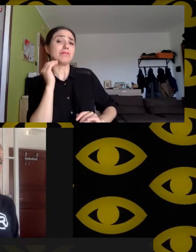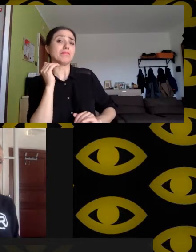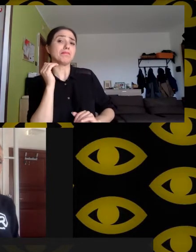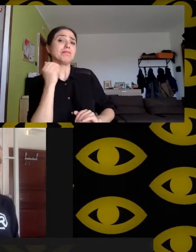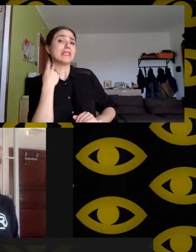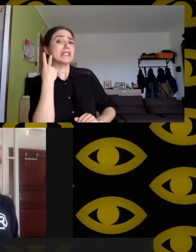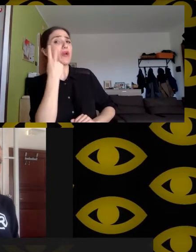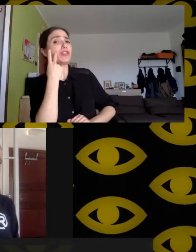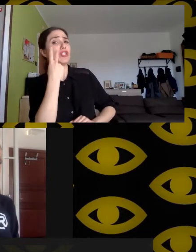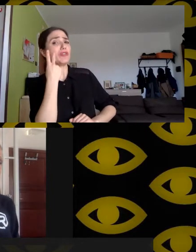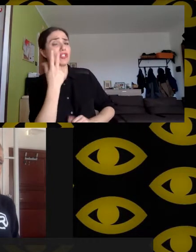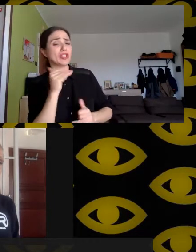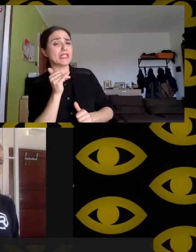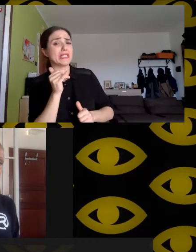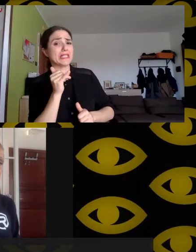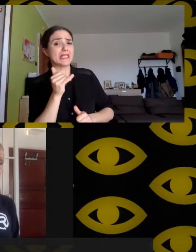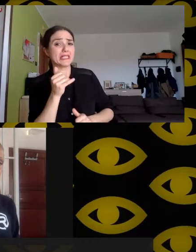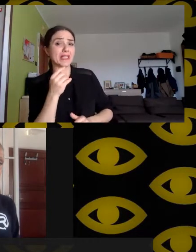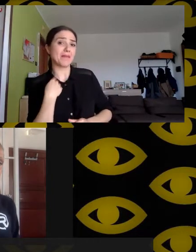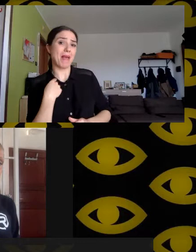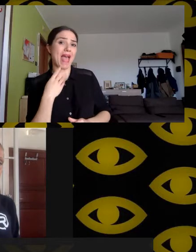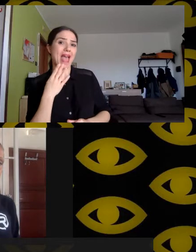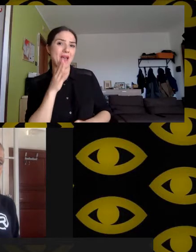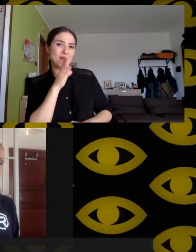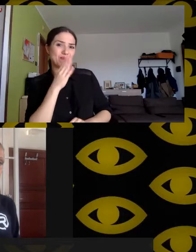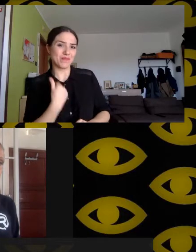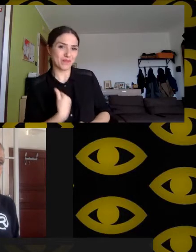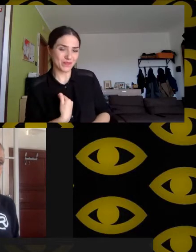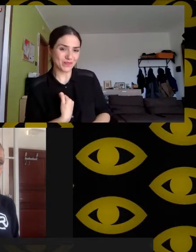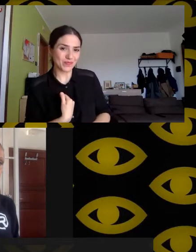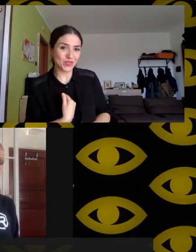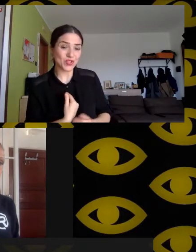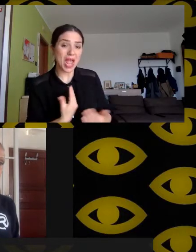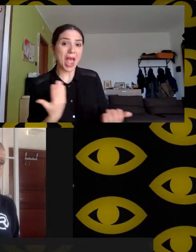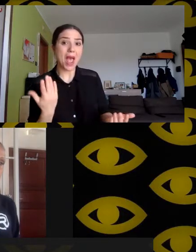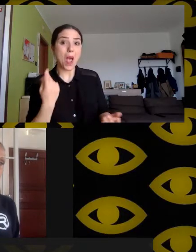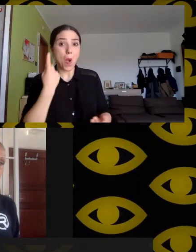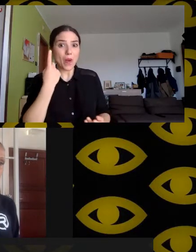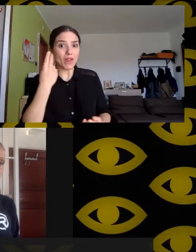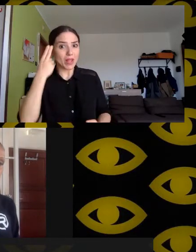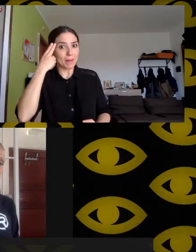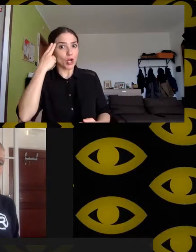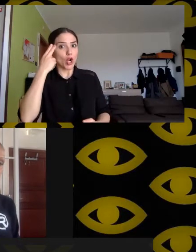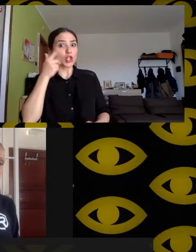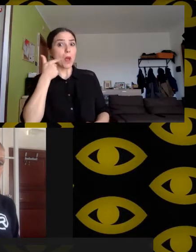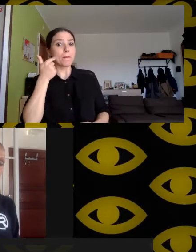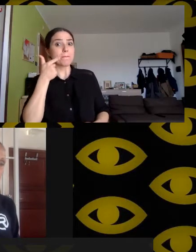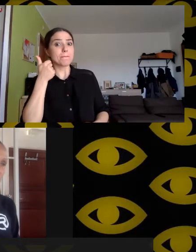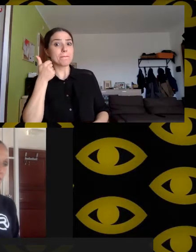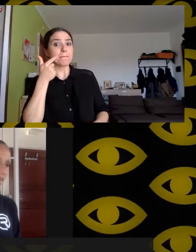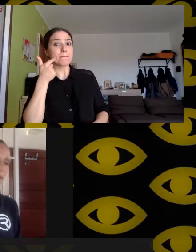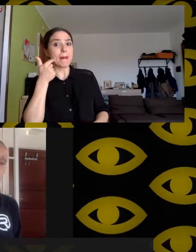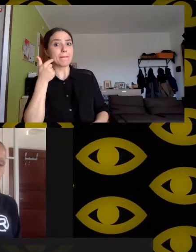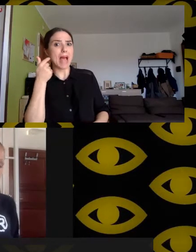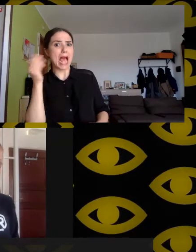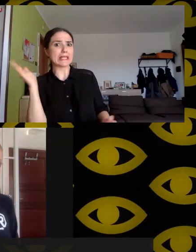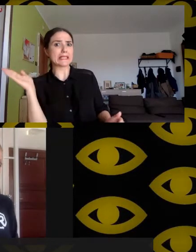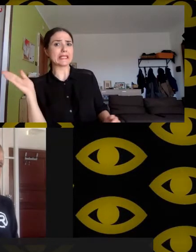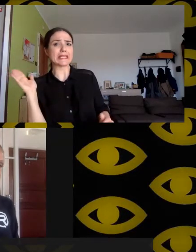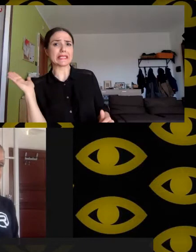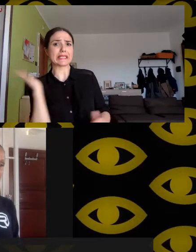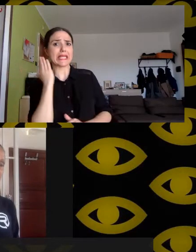diceva, come, non lo vedi il... come si chiama quel... oddio, quello che vola in aria... oddio,